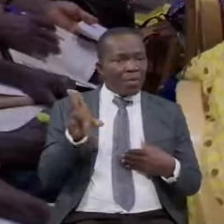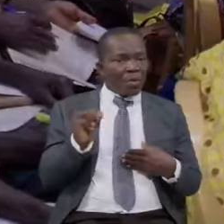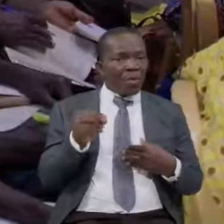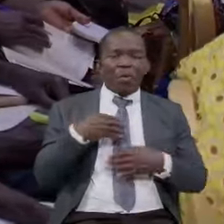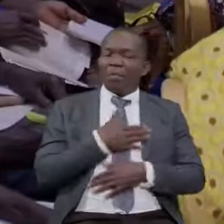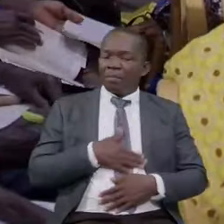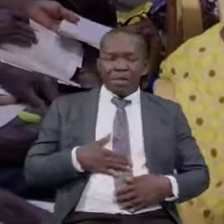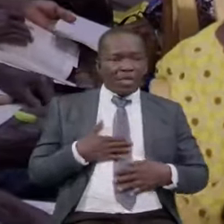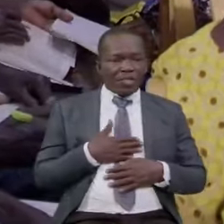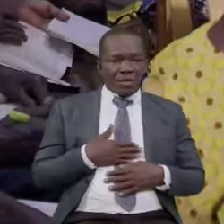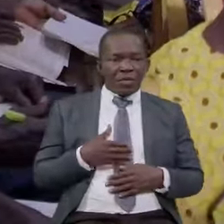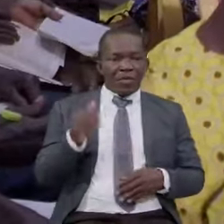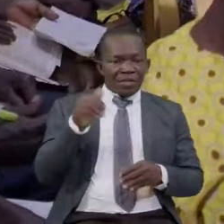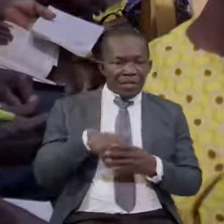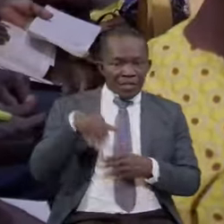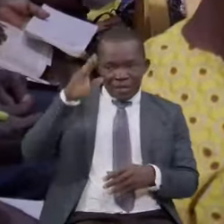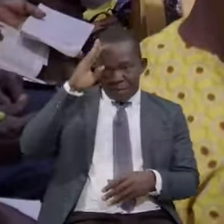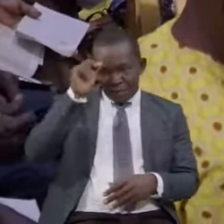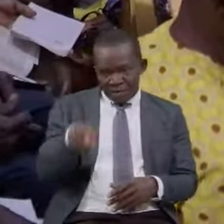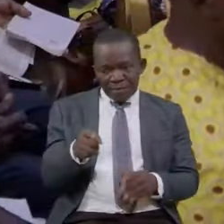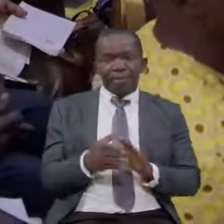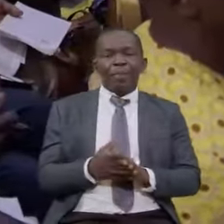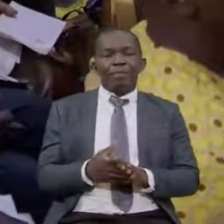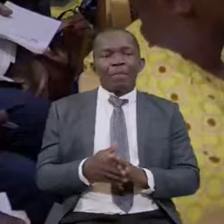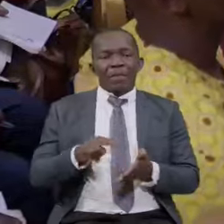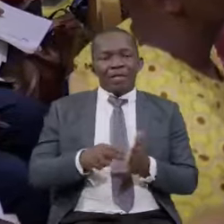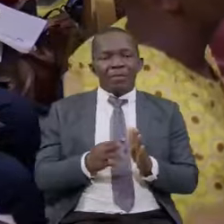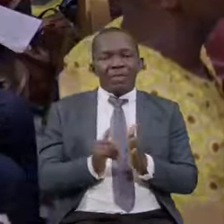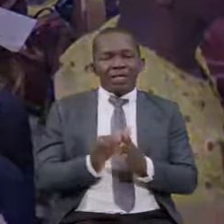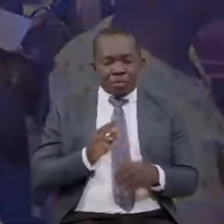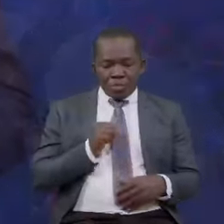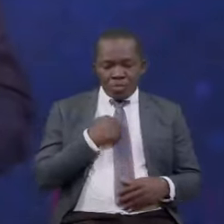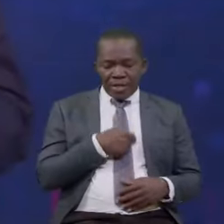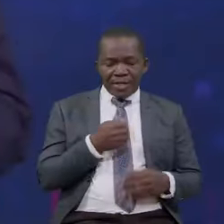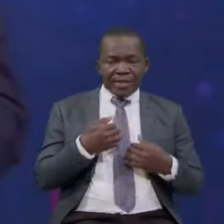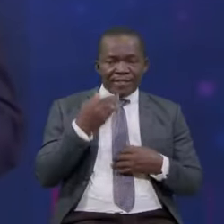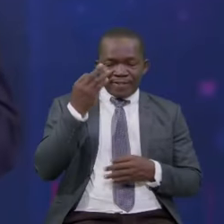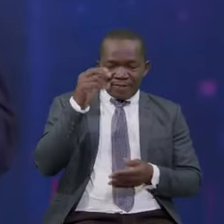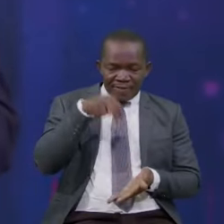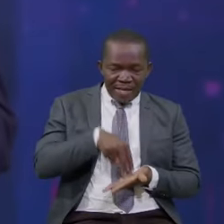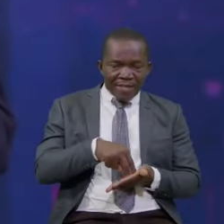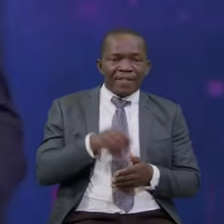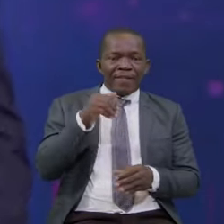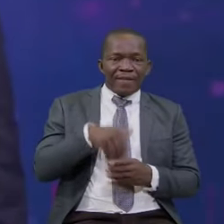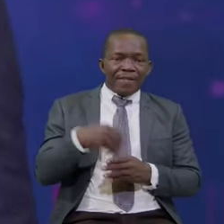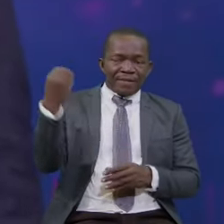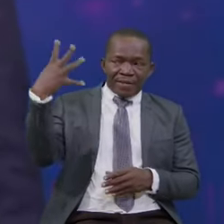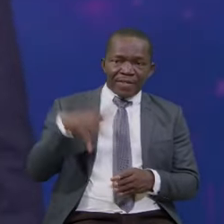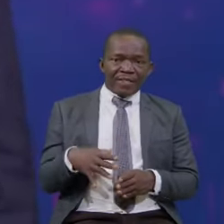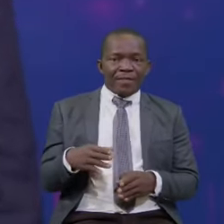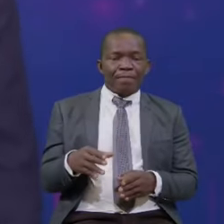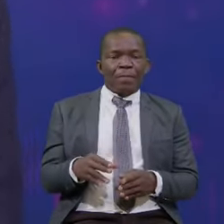sur la grâce et quand nous tenons par la vertu de la foi il prend plaisir en